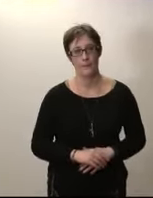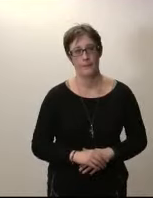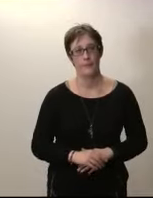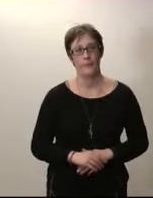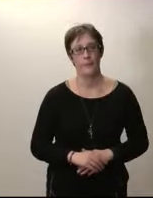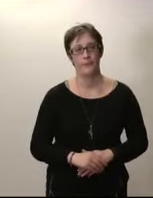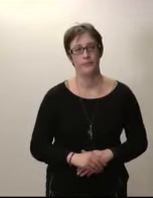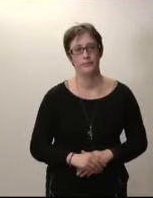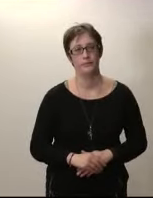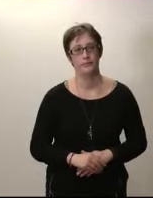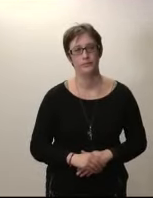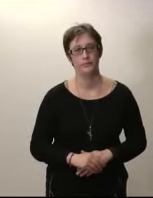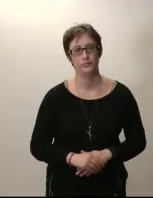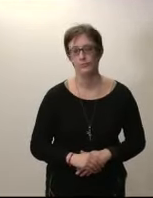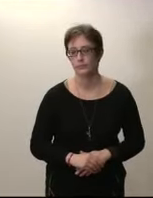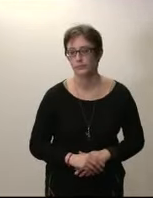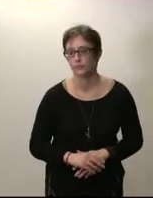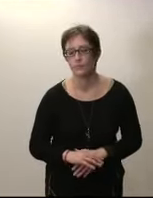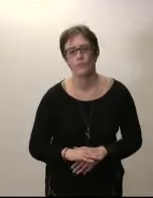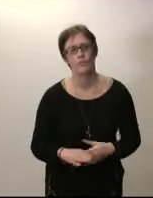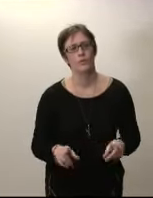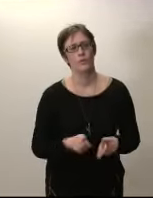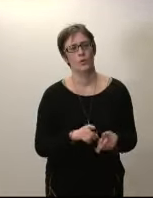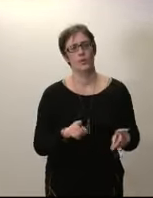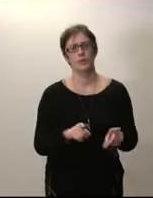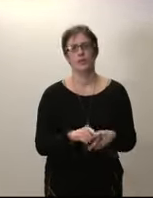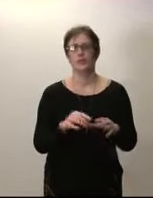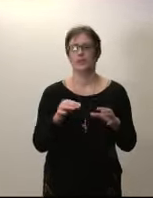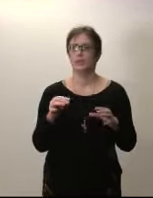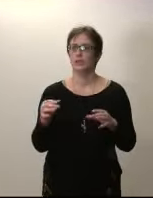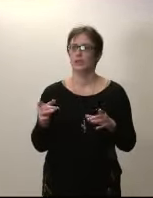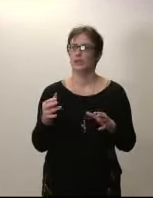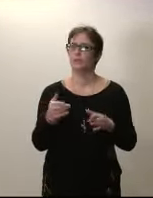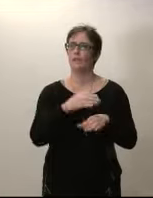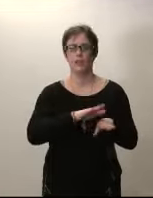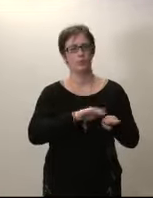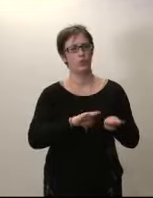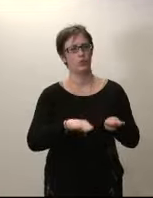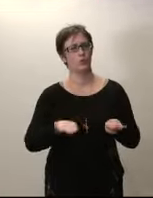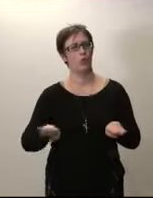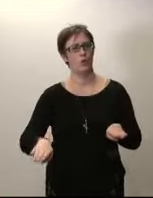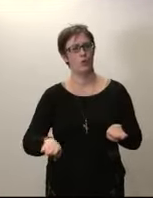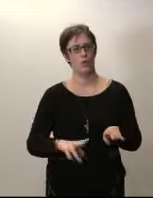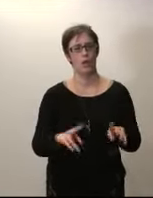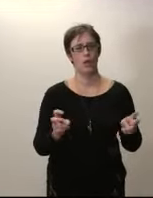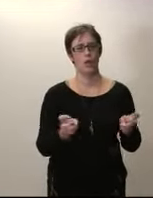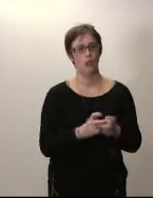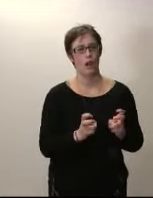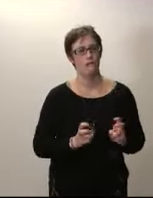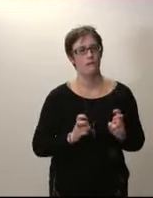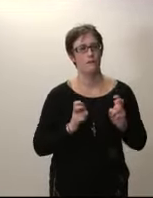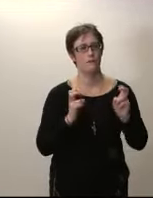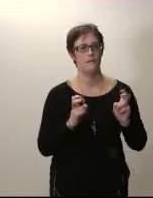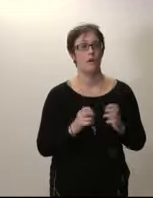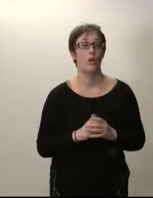avez évoqué les tarifs de stationnement. Alors, oui, sans doute que l'augmentation des tarifs est